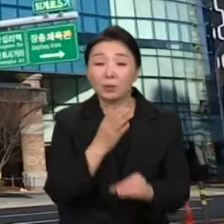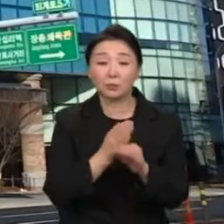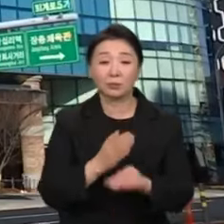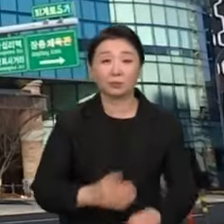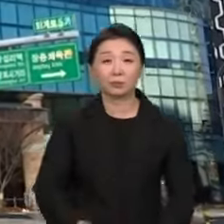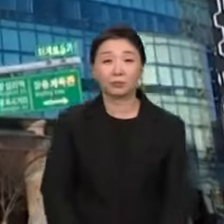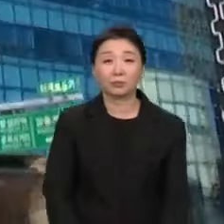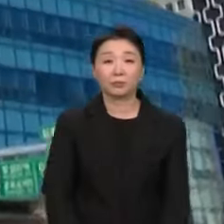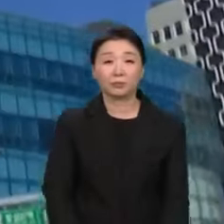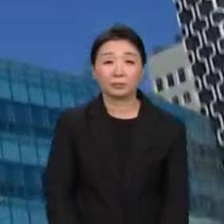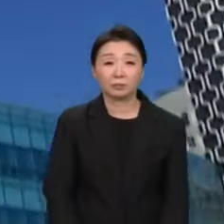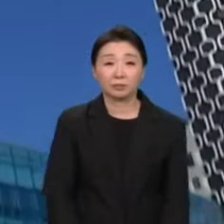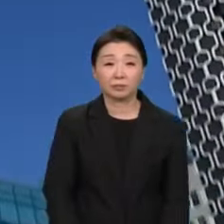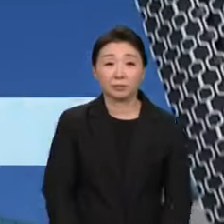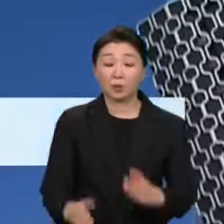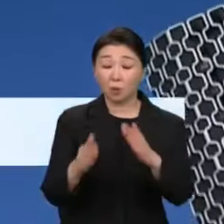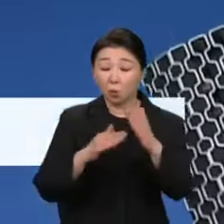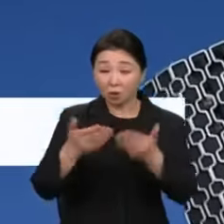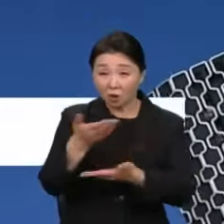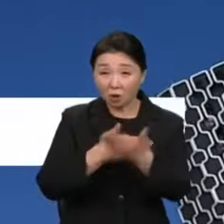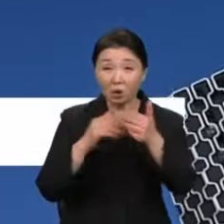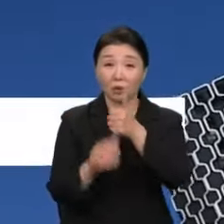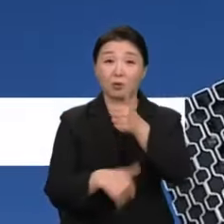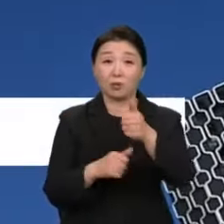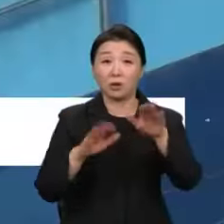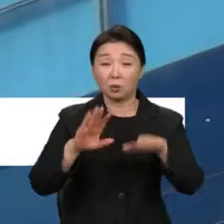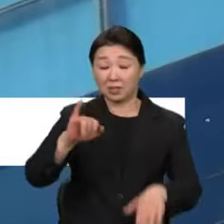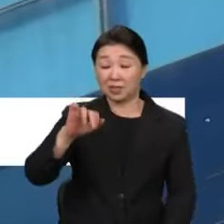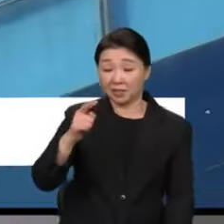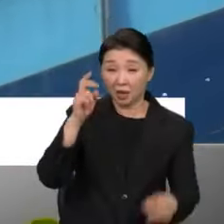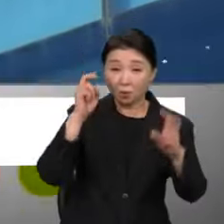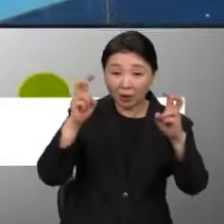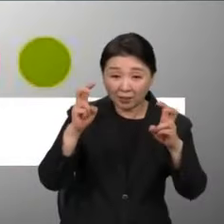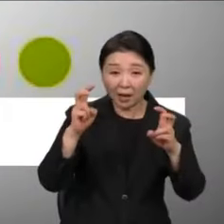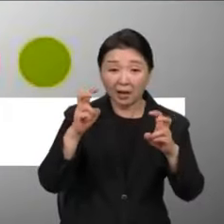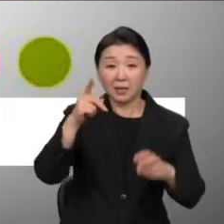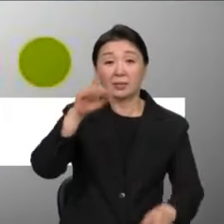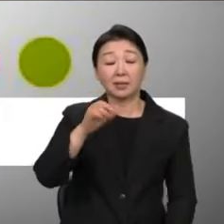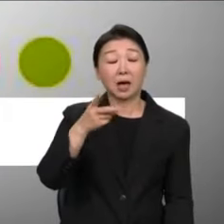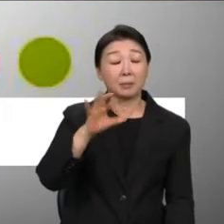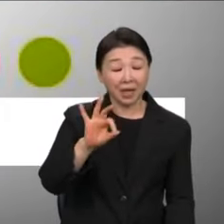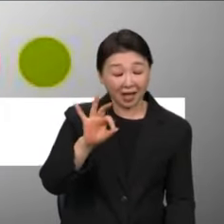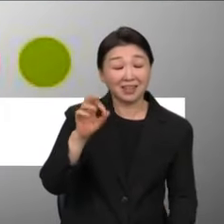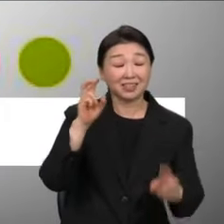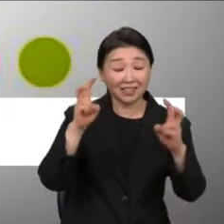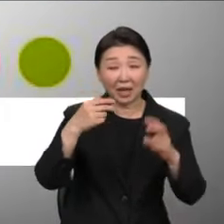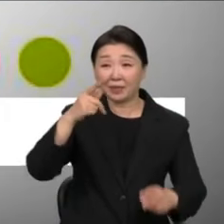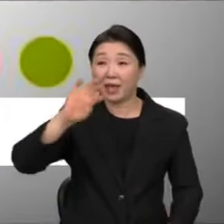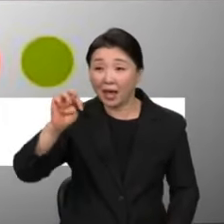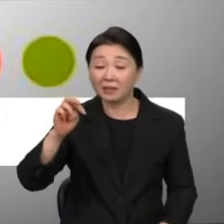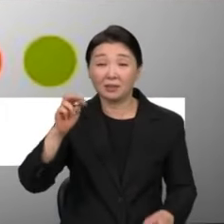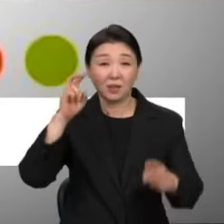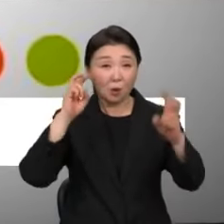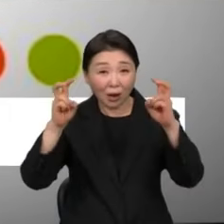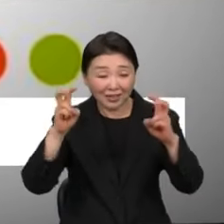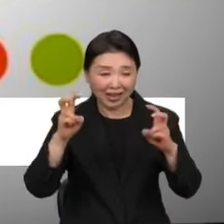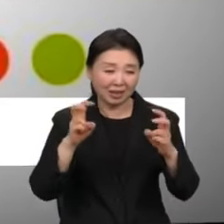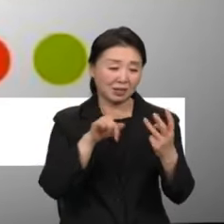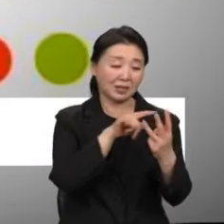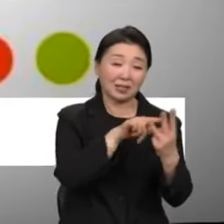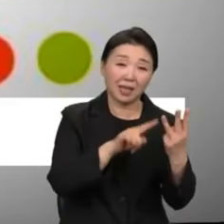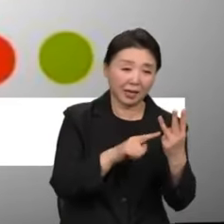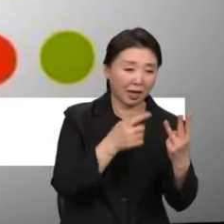기자입니다 공정거래위원회가 오늘 CJ 제일 재단과 양사 대한 재당 등 국내 재당 3사를